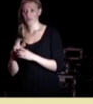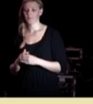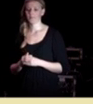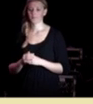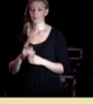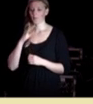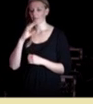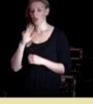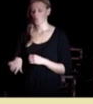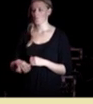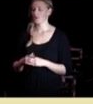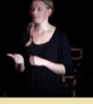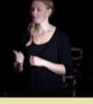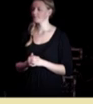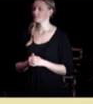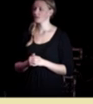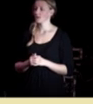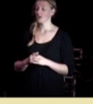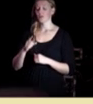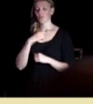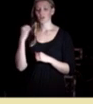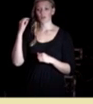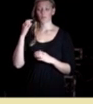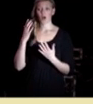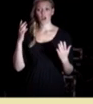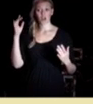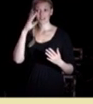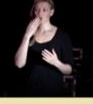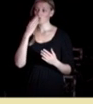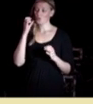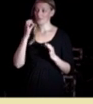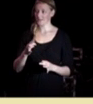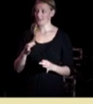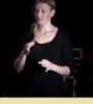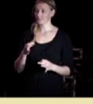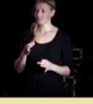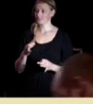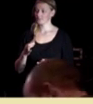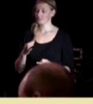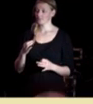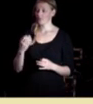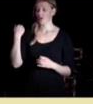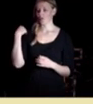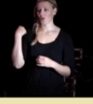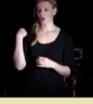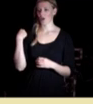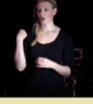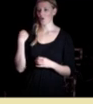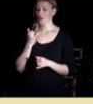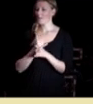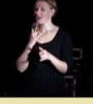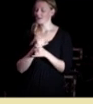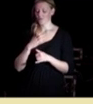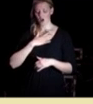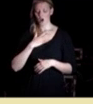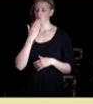jo sånn da, at det er jo mange som har tenkt gode ting allerede. Og det er jo litt besnærende at vi har